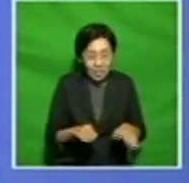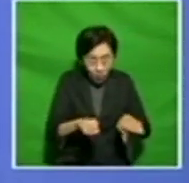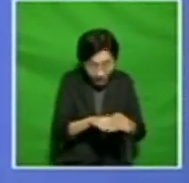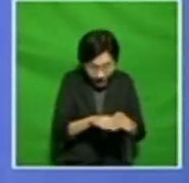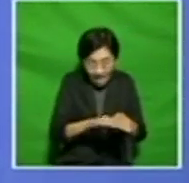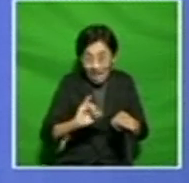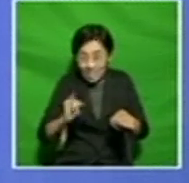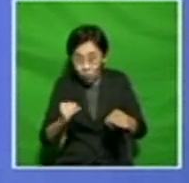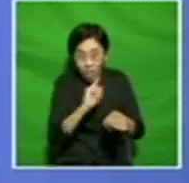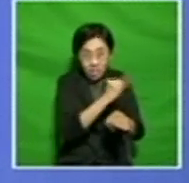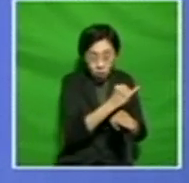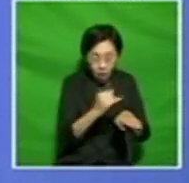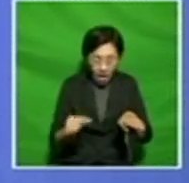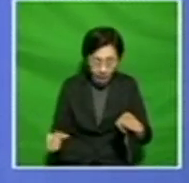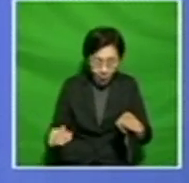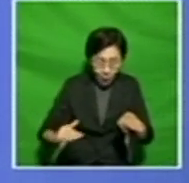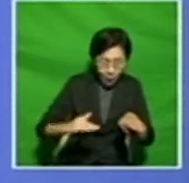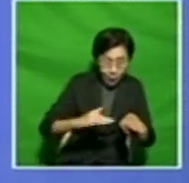วัด